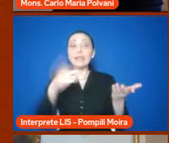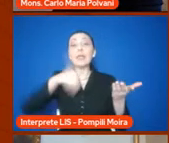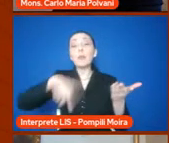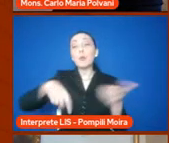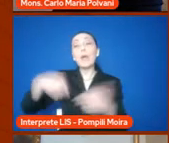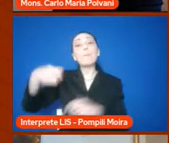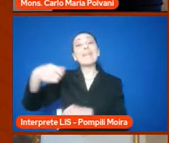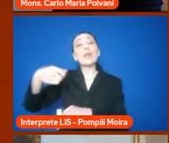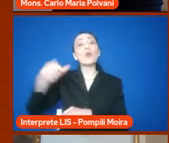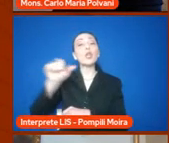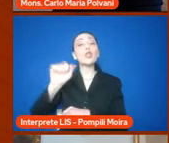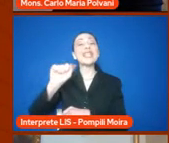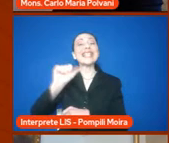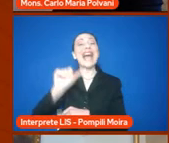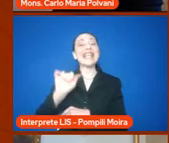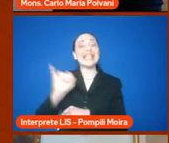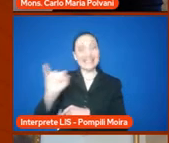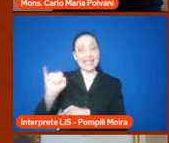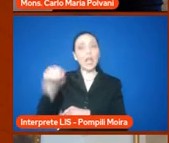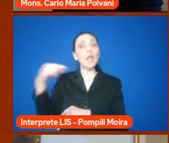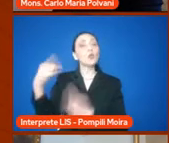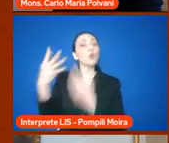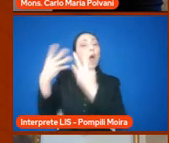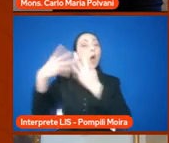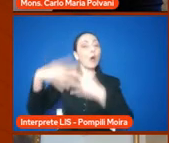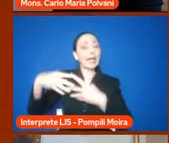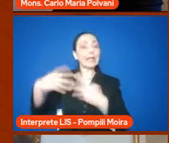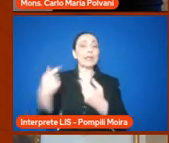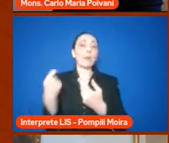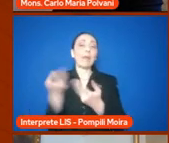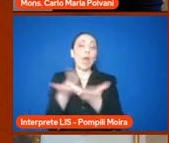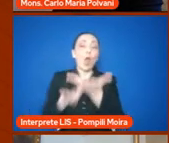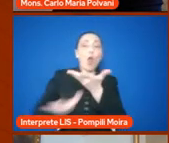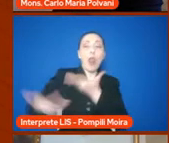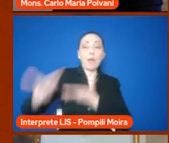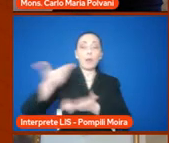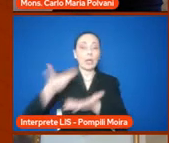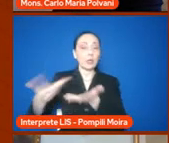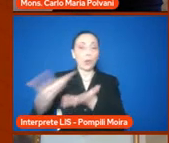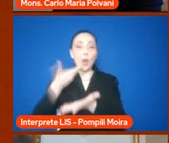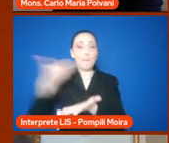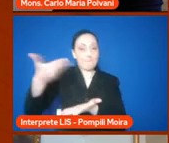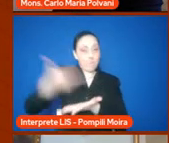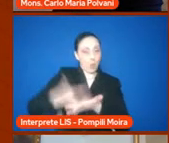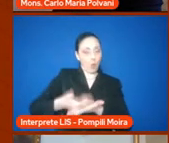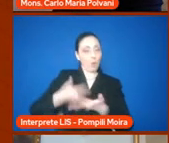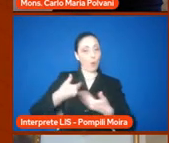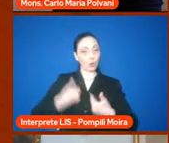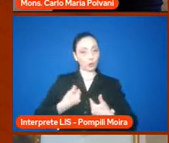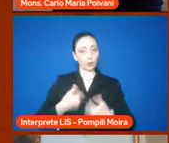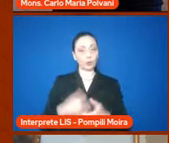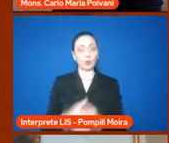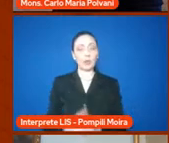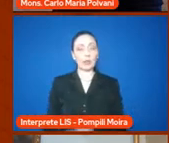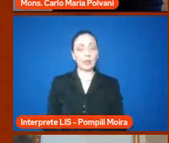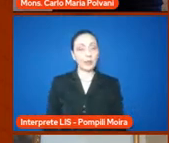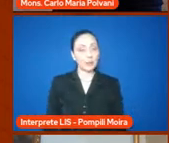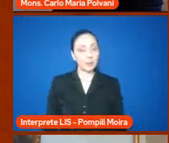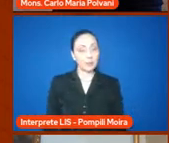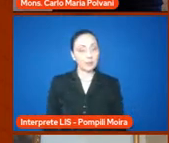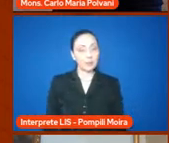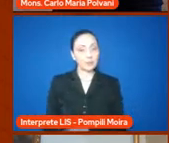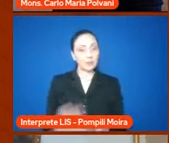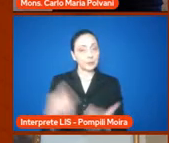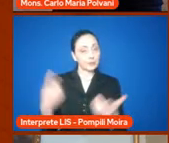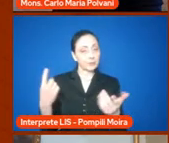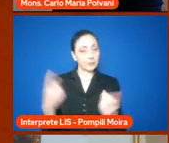la sua organizzazione per questa collaborazione che ci ha proposto. Prima di dire cose molto